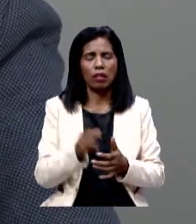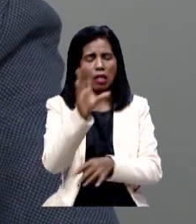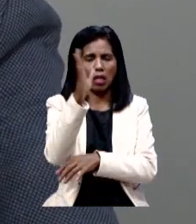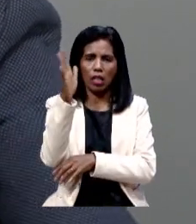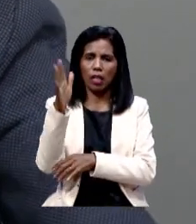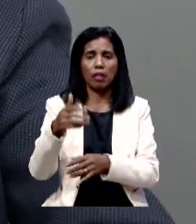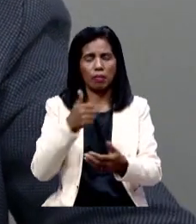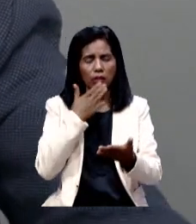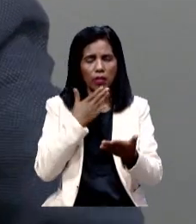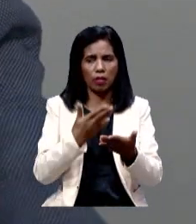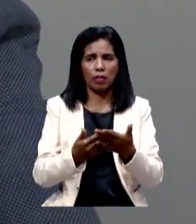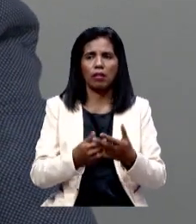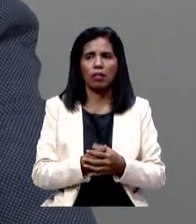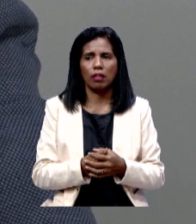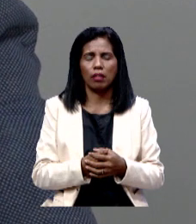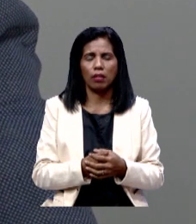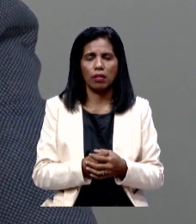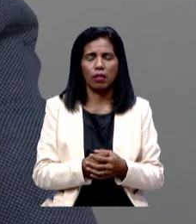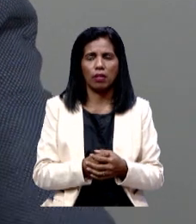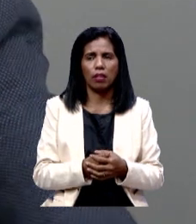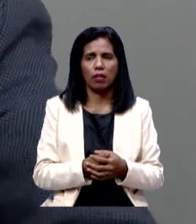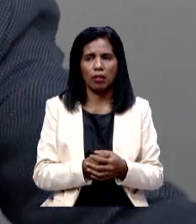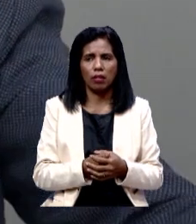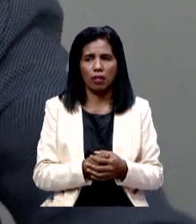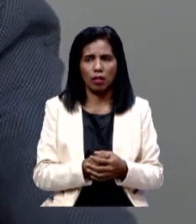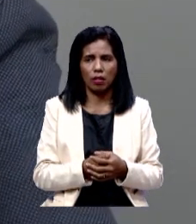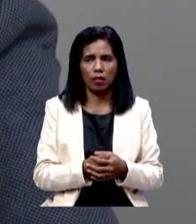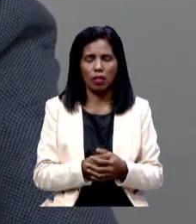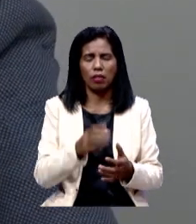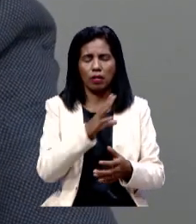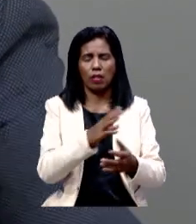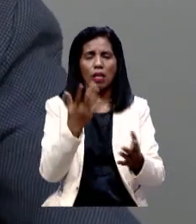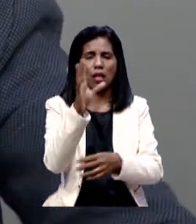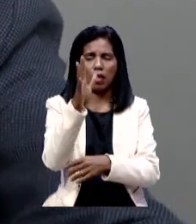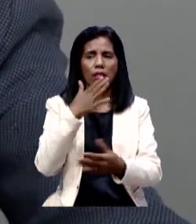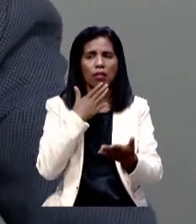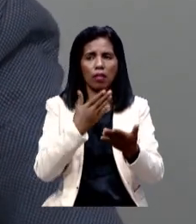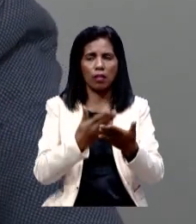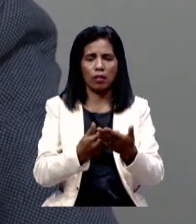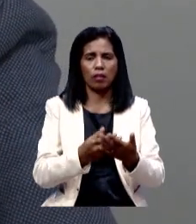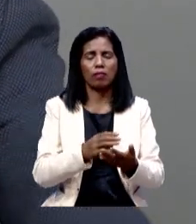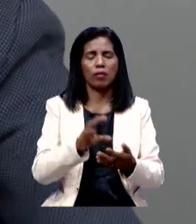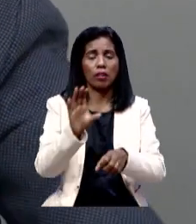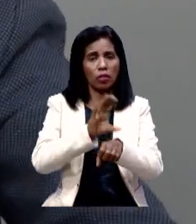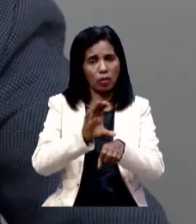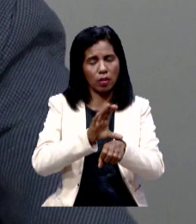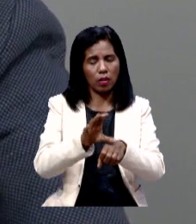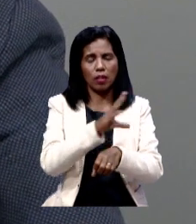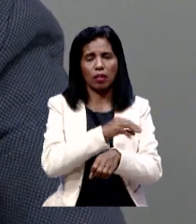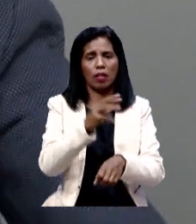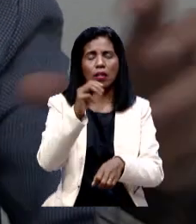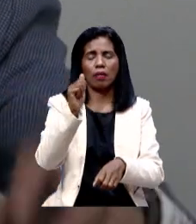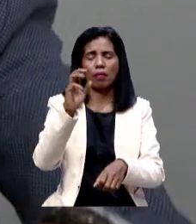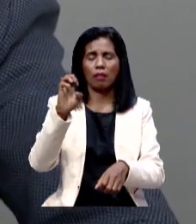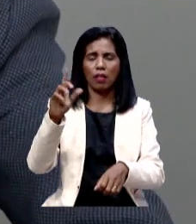aida cendana nih alternatif aida vanili nih alternatif aida coklat nih alternatif aida mike nih alternatif